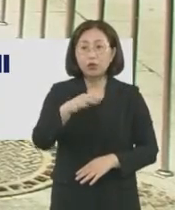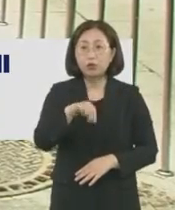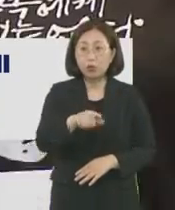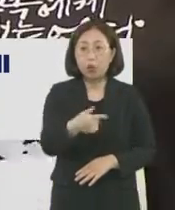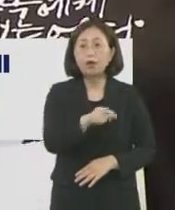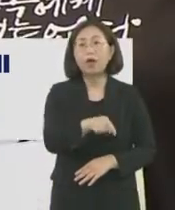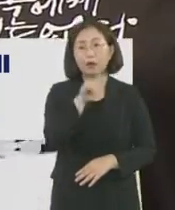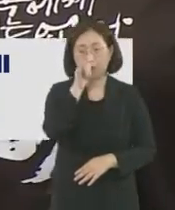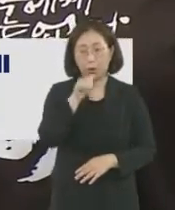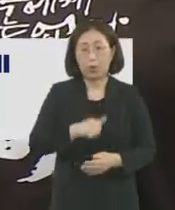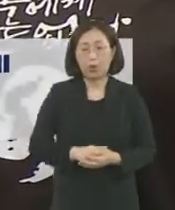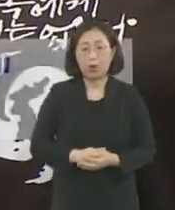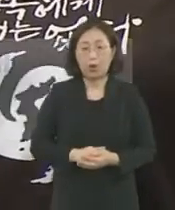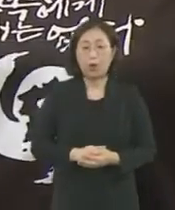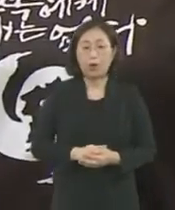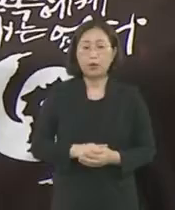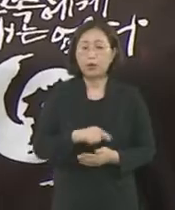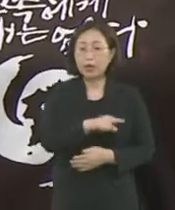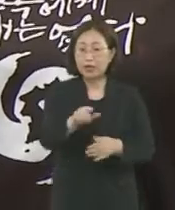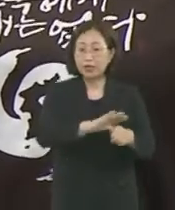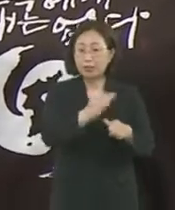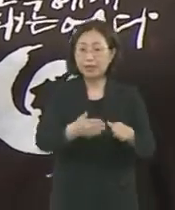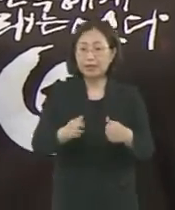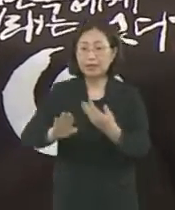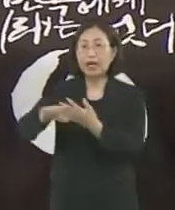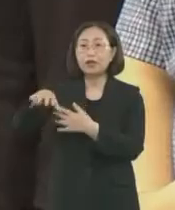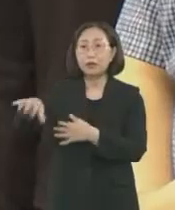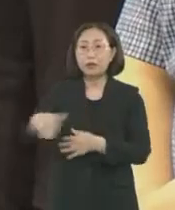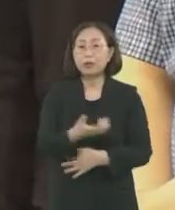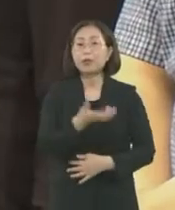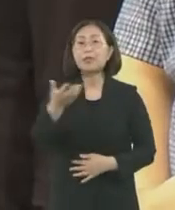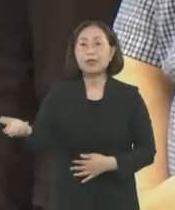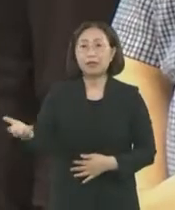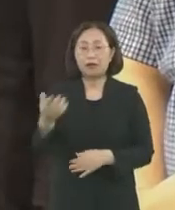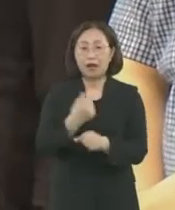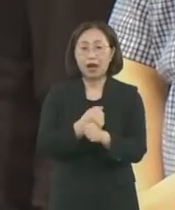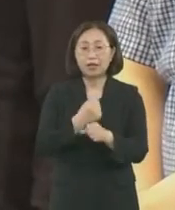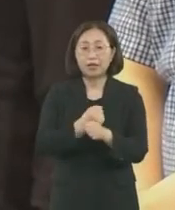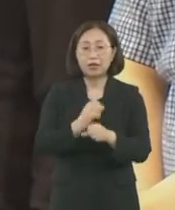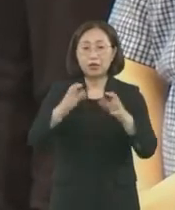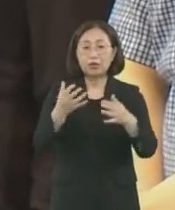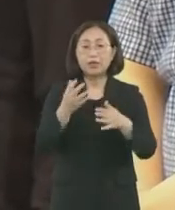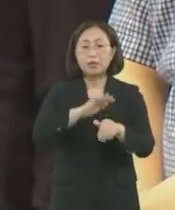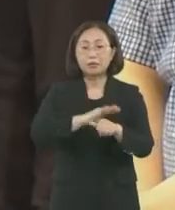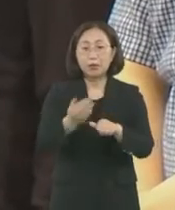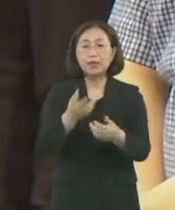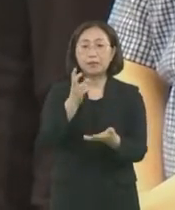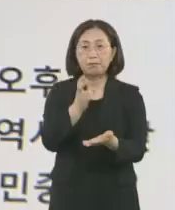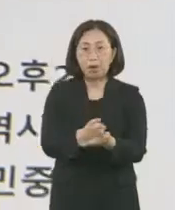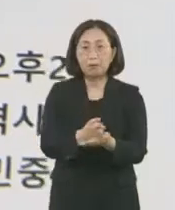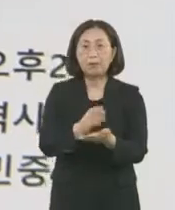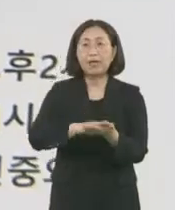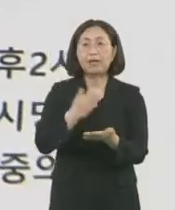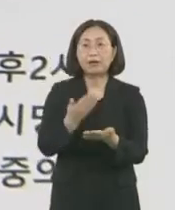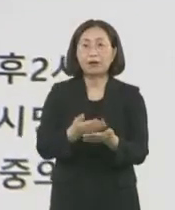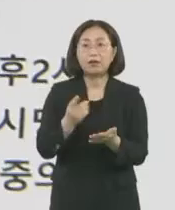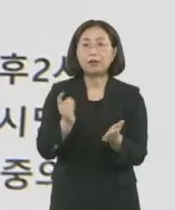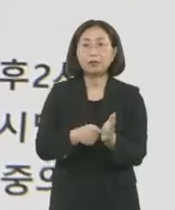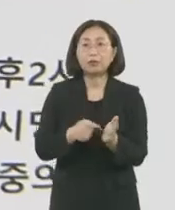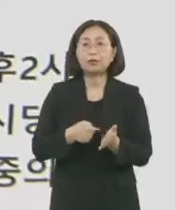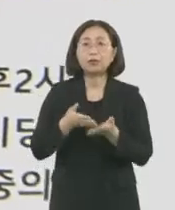주장했습니다 그러면서 이들을 국민 묘지 밖으로 2장 하도록 국립묘지 법을 개정할 것을 촉구했습니다